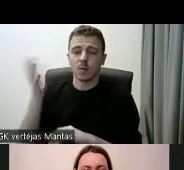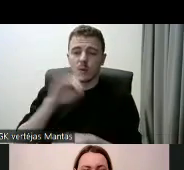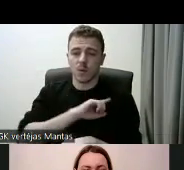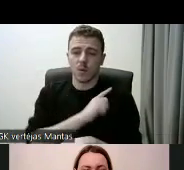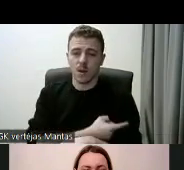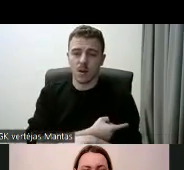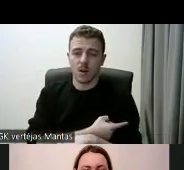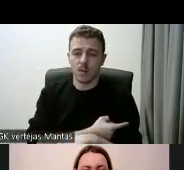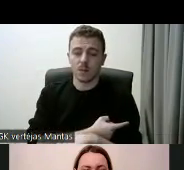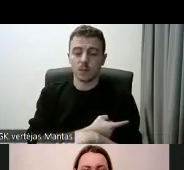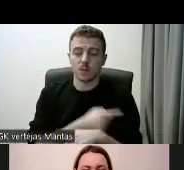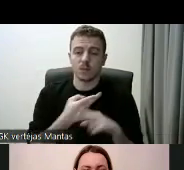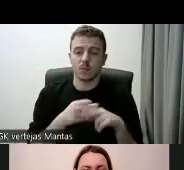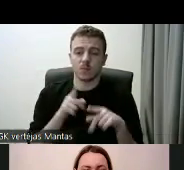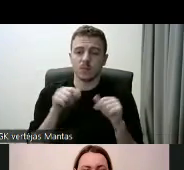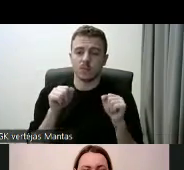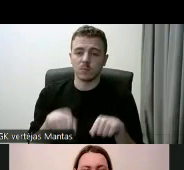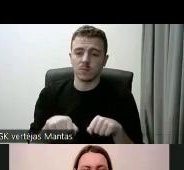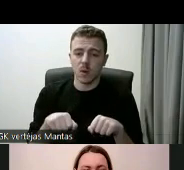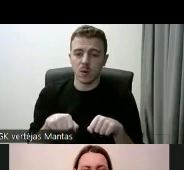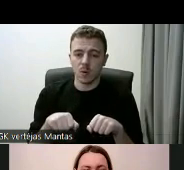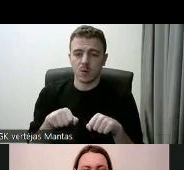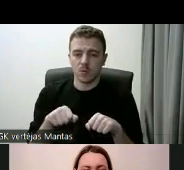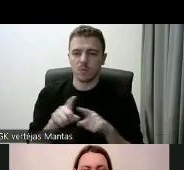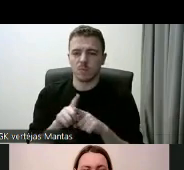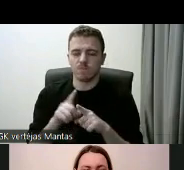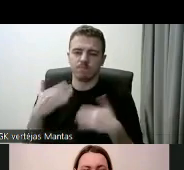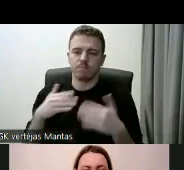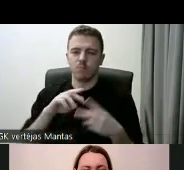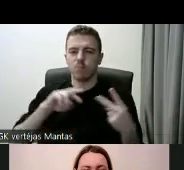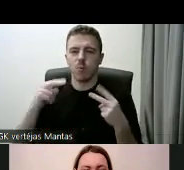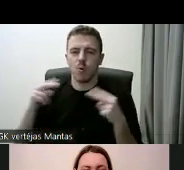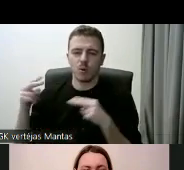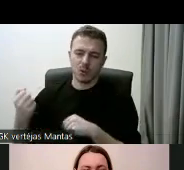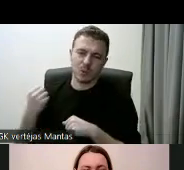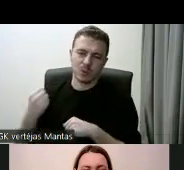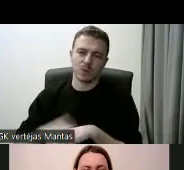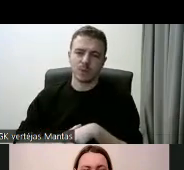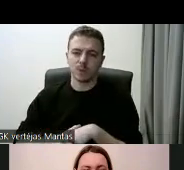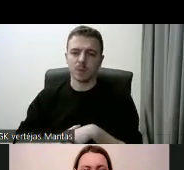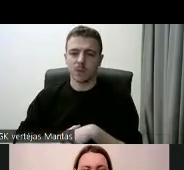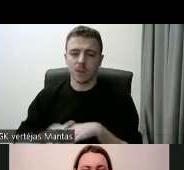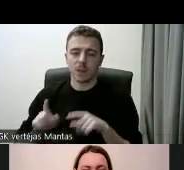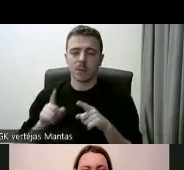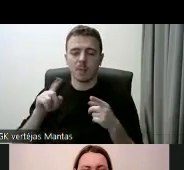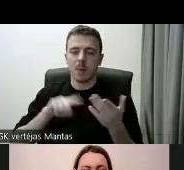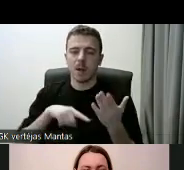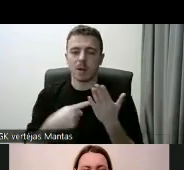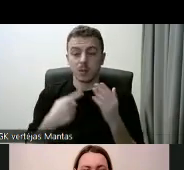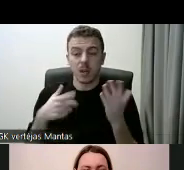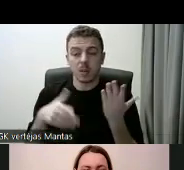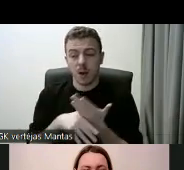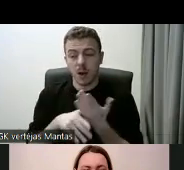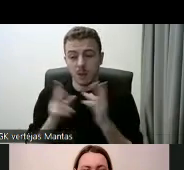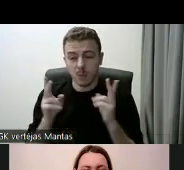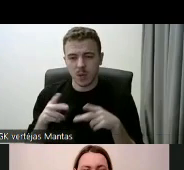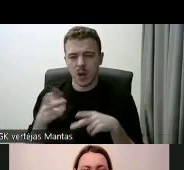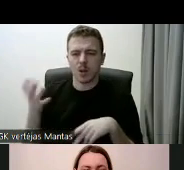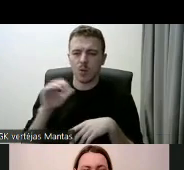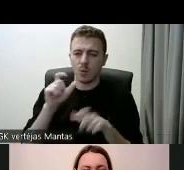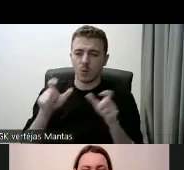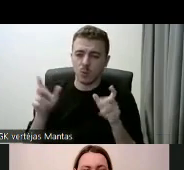kad galėtumėte tapti tie varomoji pokyčių jėga. Ir paklauskite, ar reikia dar pagalbos, reikia daugiau